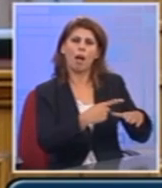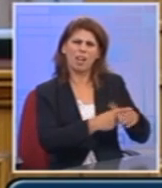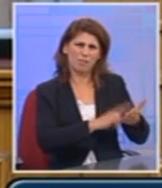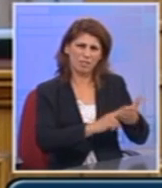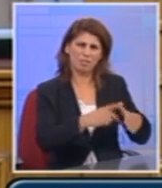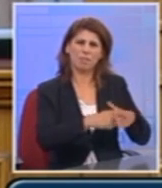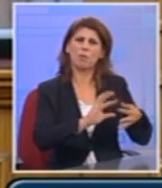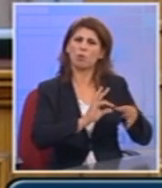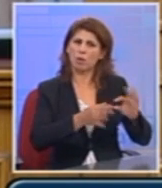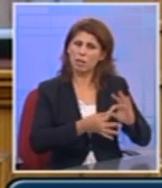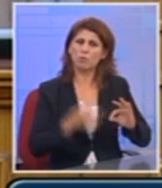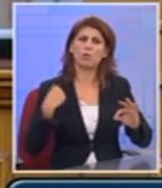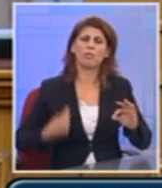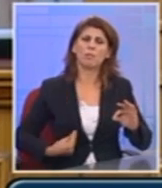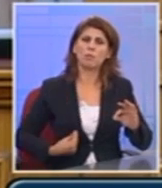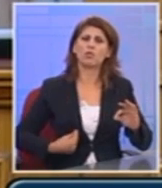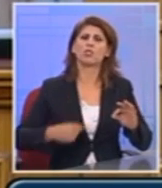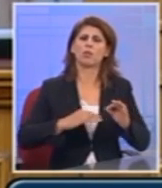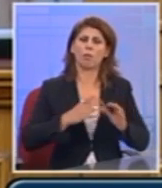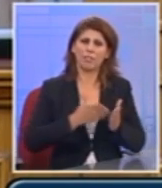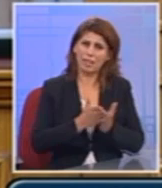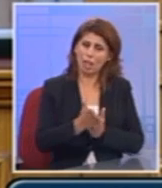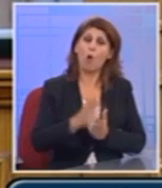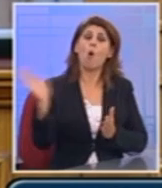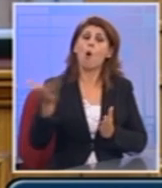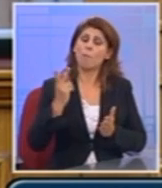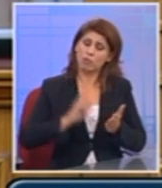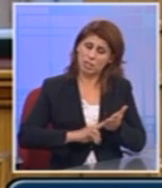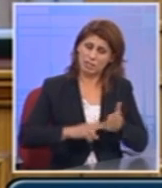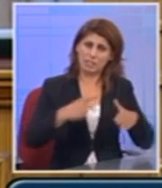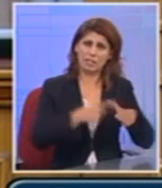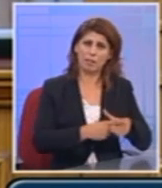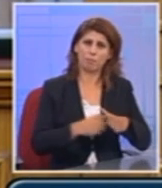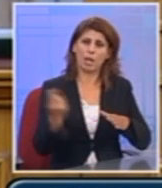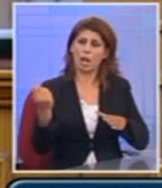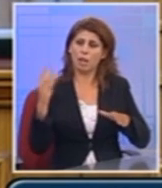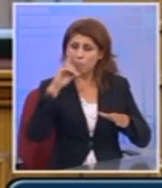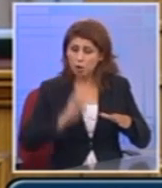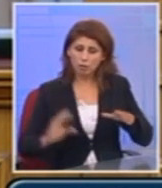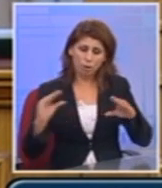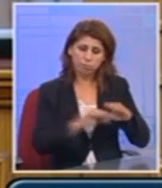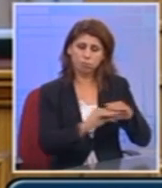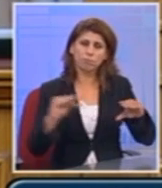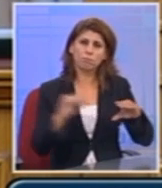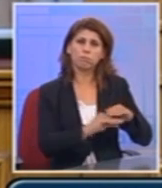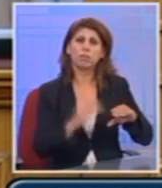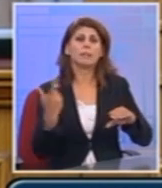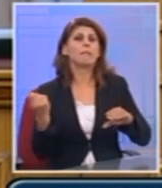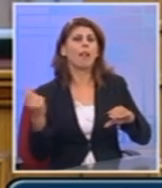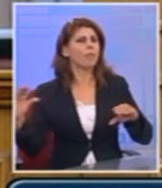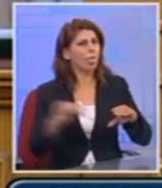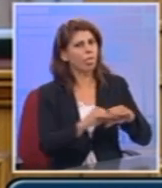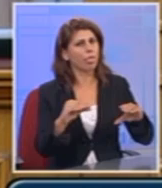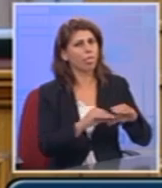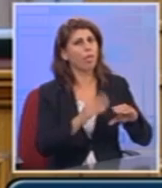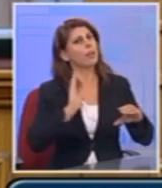των οργανισμών ν ημ των οργανισμών δημοσίου δικαίου όπου και τα ασφαλιστικά ταμεία κατέθεταν υποχρεωτικά τα διαθέσιμά τους για να